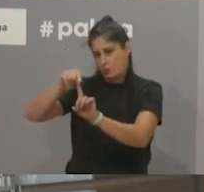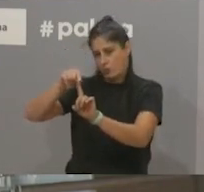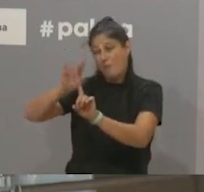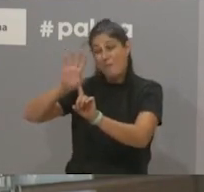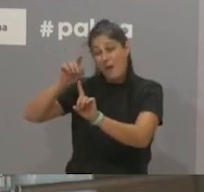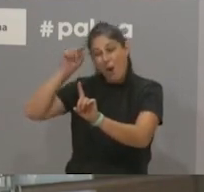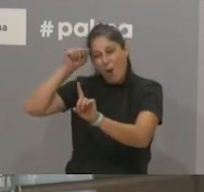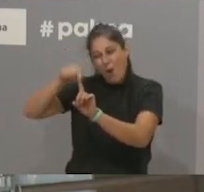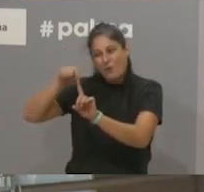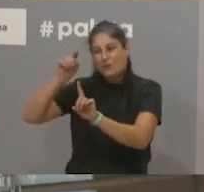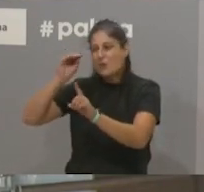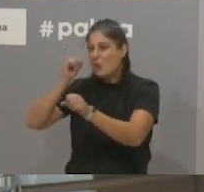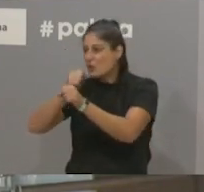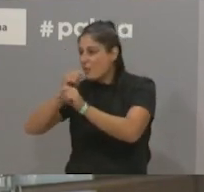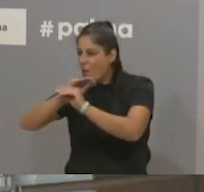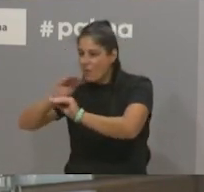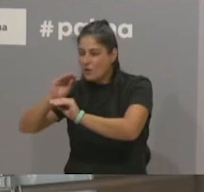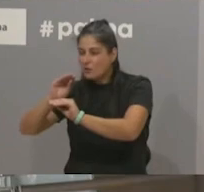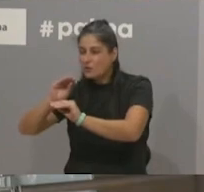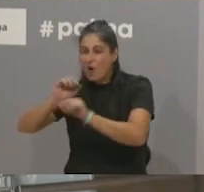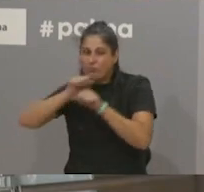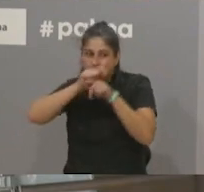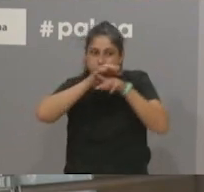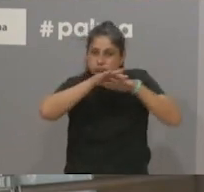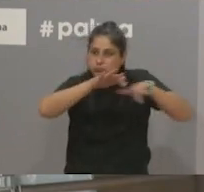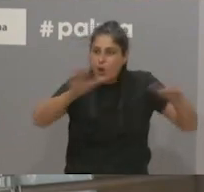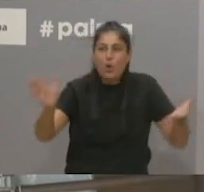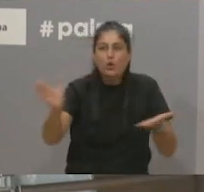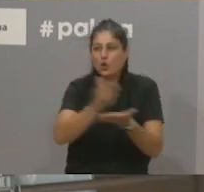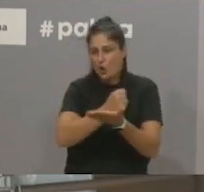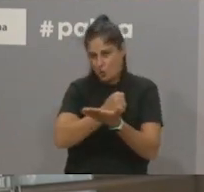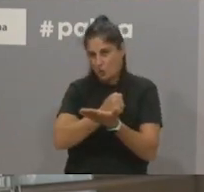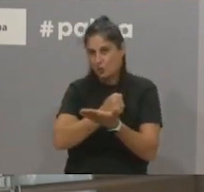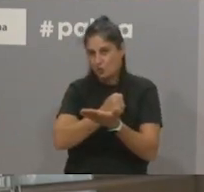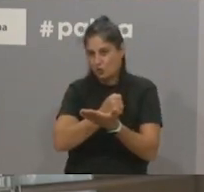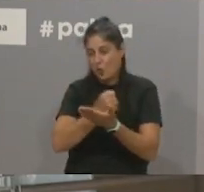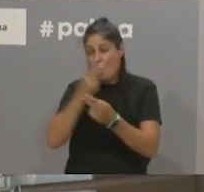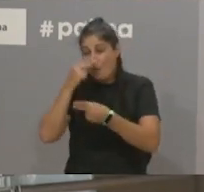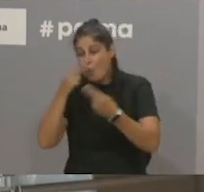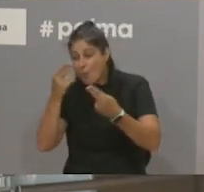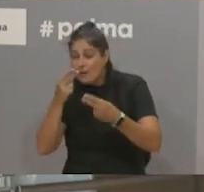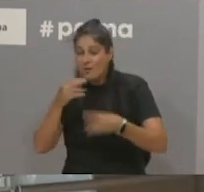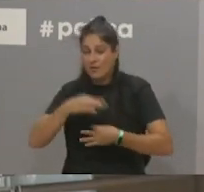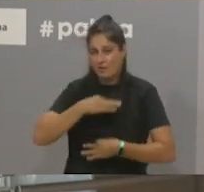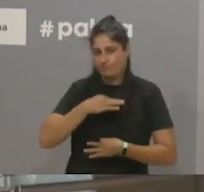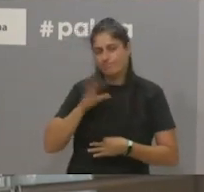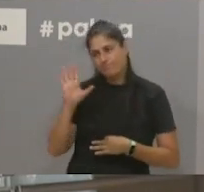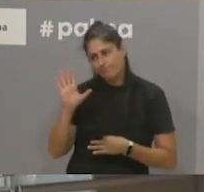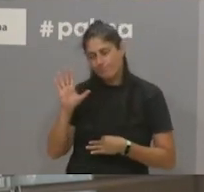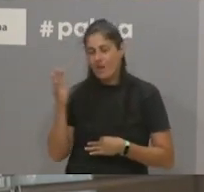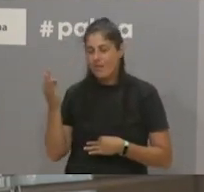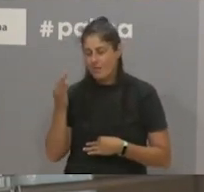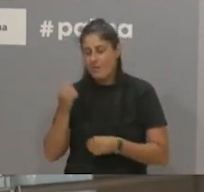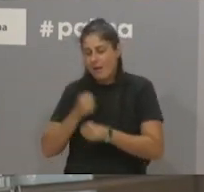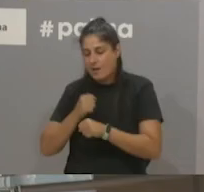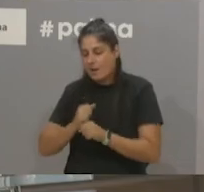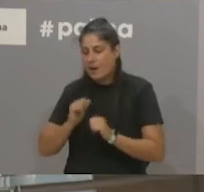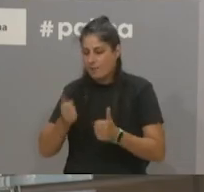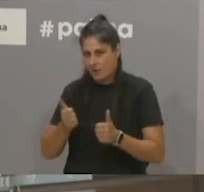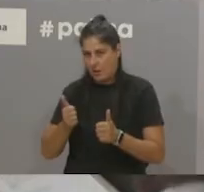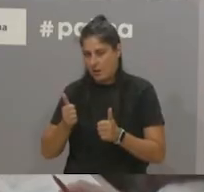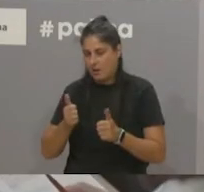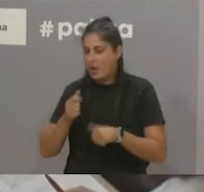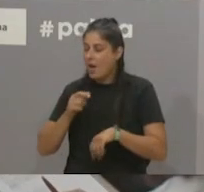tots, poders públics i societat civil. Per això els demanem que posem fil a l'agulla sense més dilació. Moltes